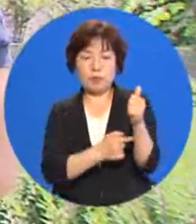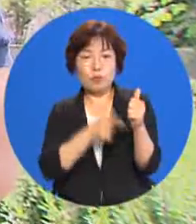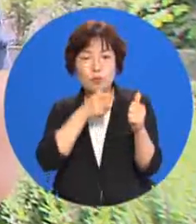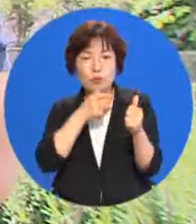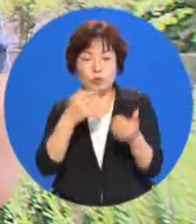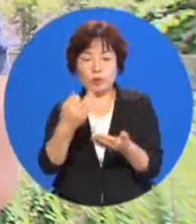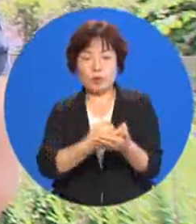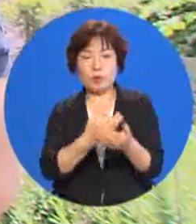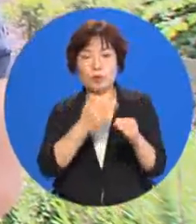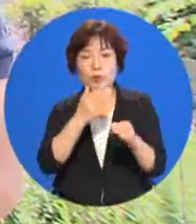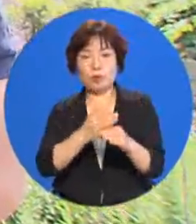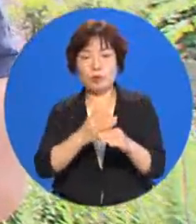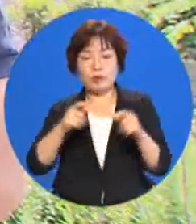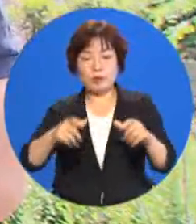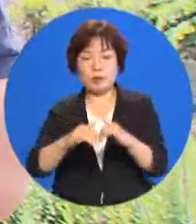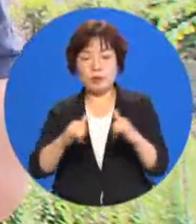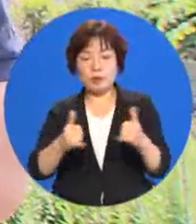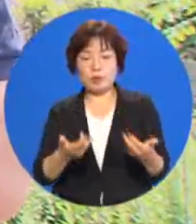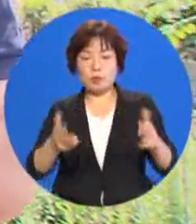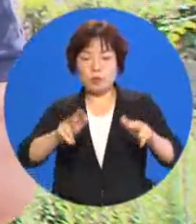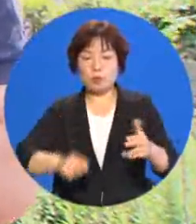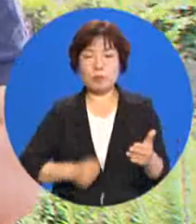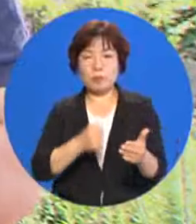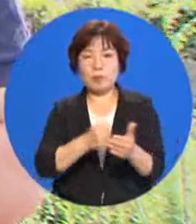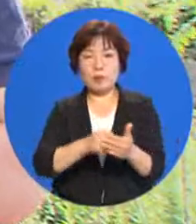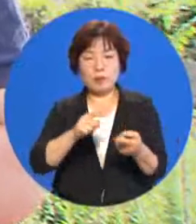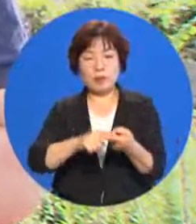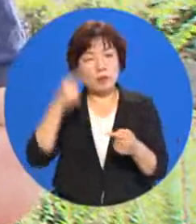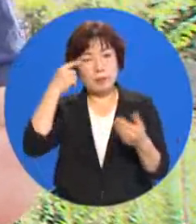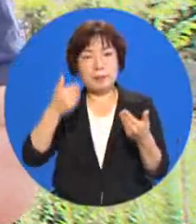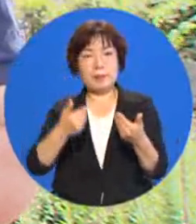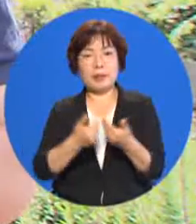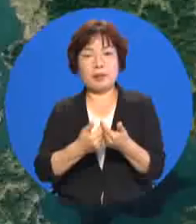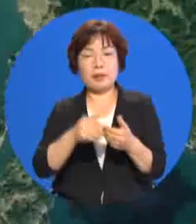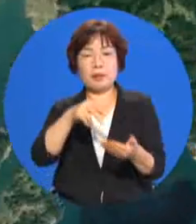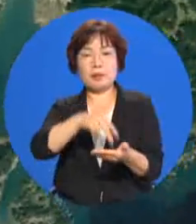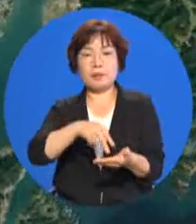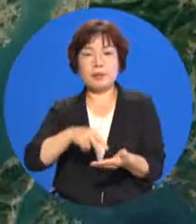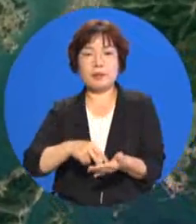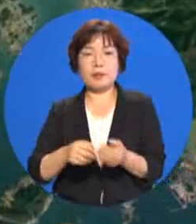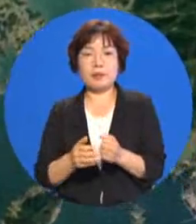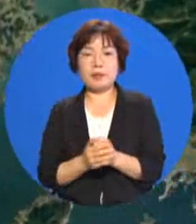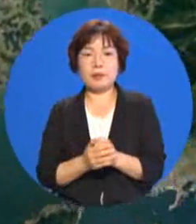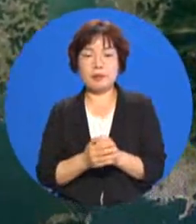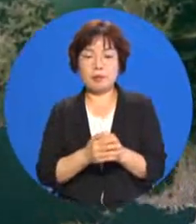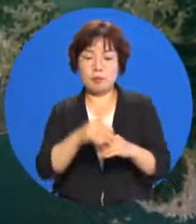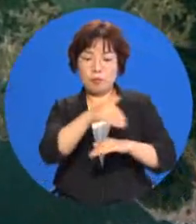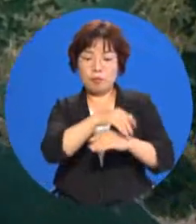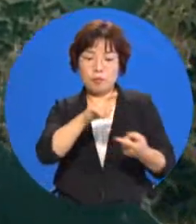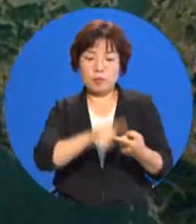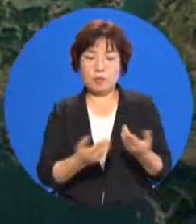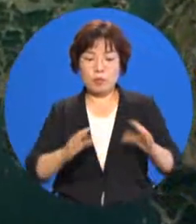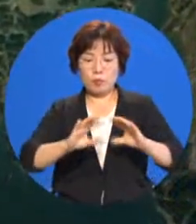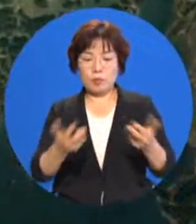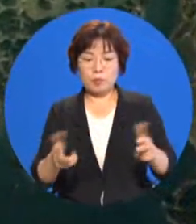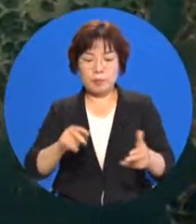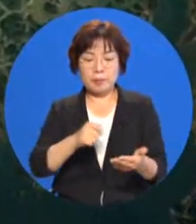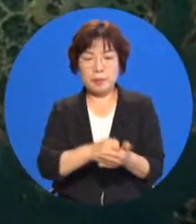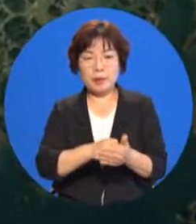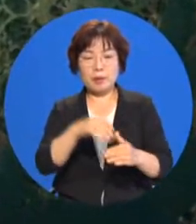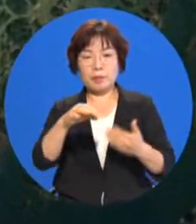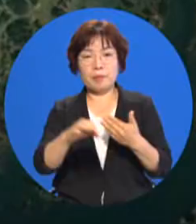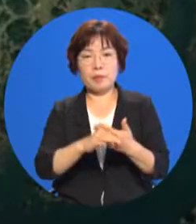보니 주민들은 백운산의 국립공원 지정을 반대할 수밖에 없습니다. 계획대로 백운산이 국립공원으로